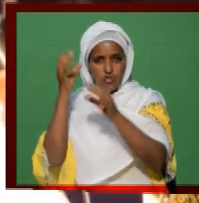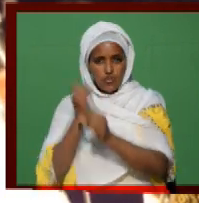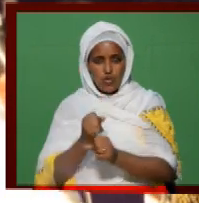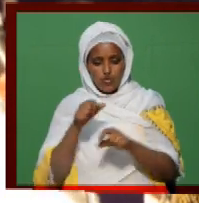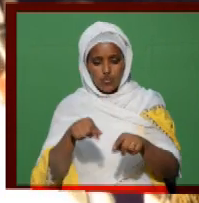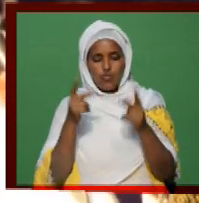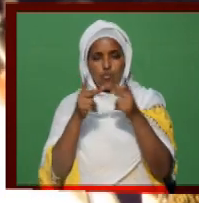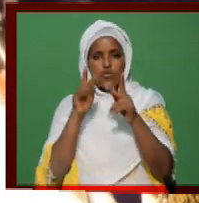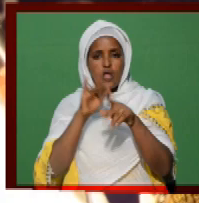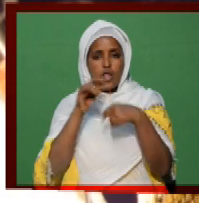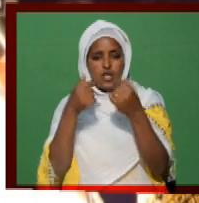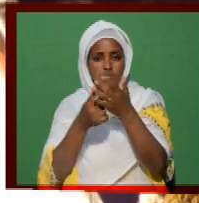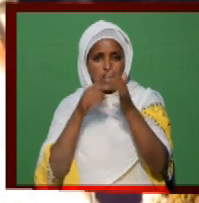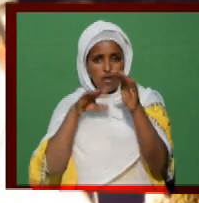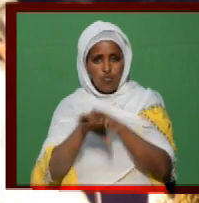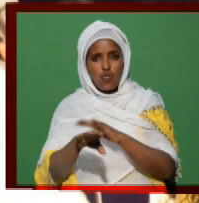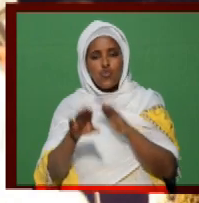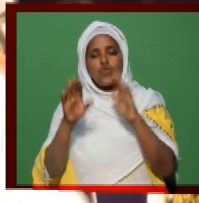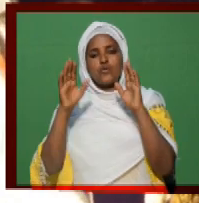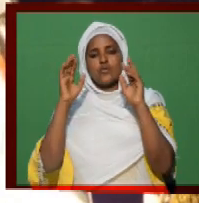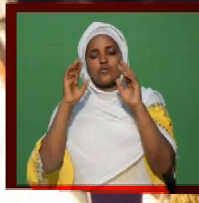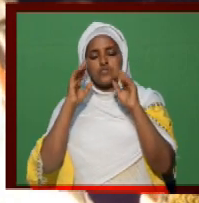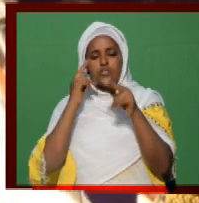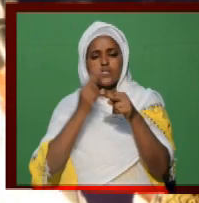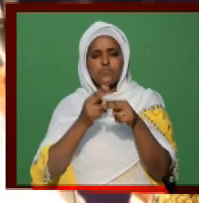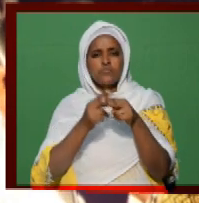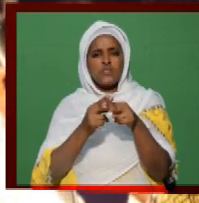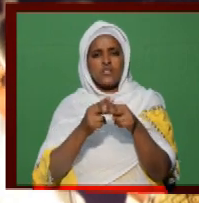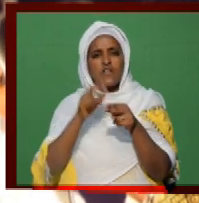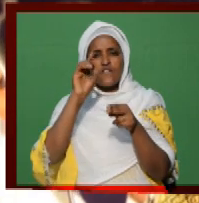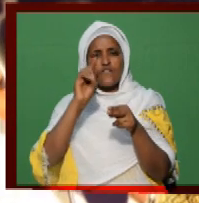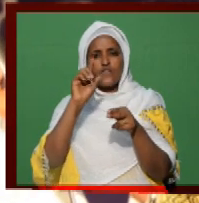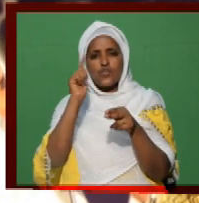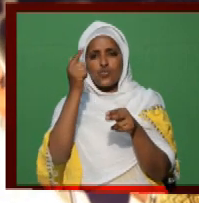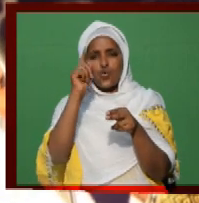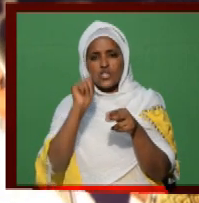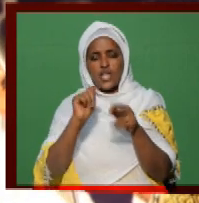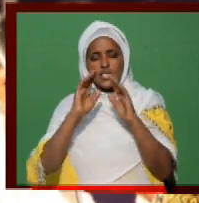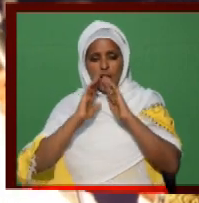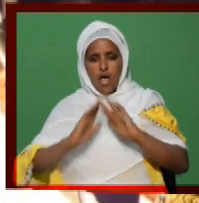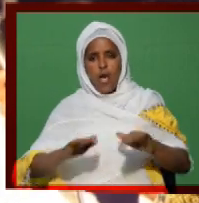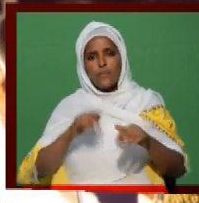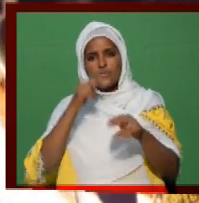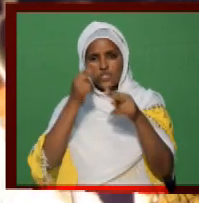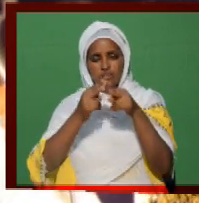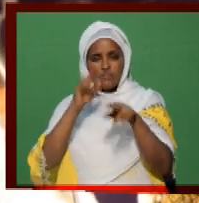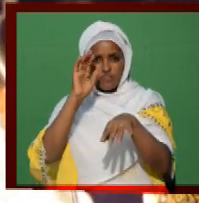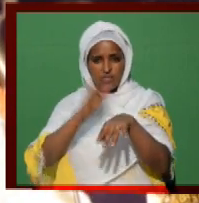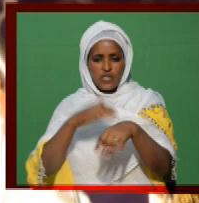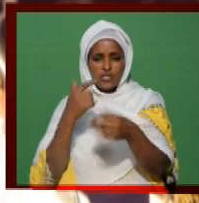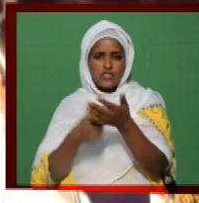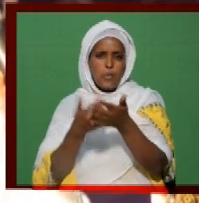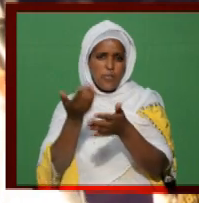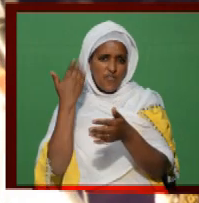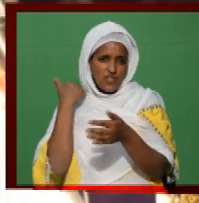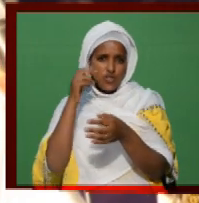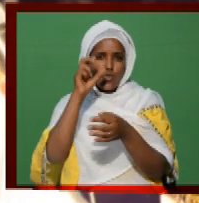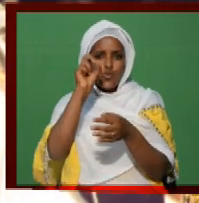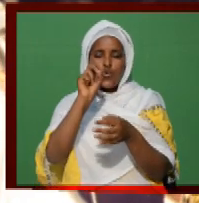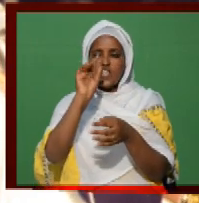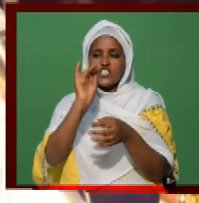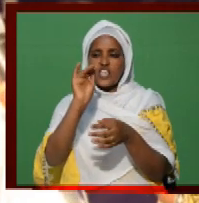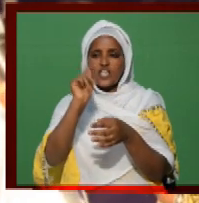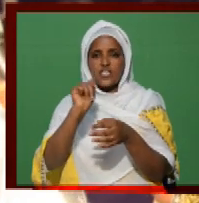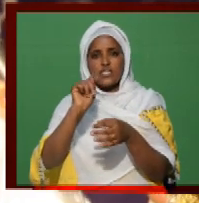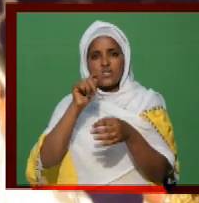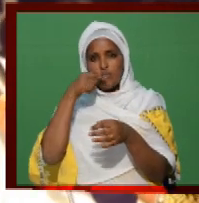እዚህ ቦታ ላይ ስለገቡ ስሟን ፍኖተ ሰላም ብለዋታል። ከዚያ በፊት ግን የነበራት ስም ወጀት ነው